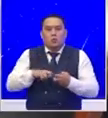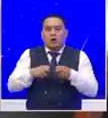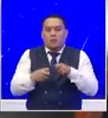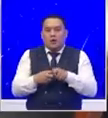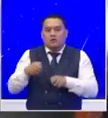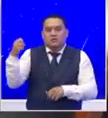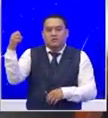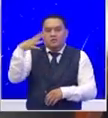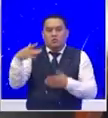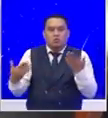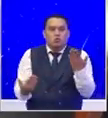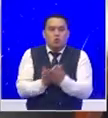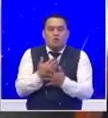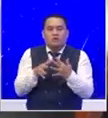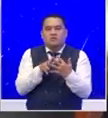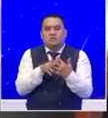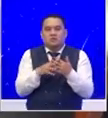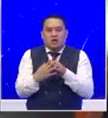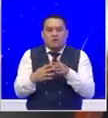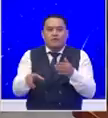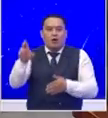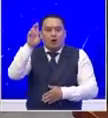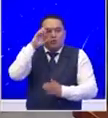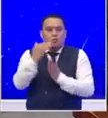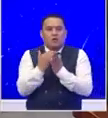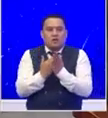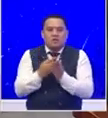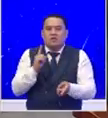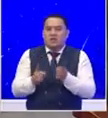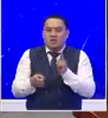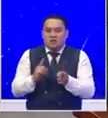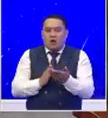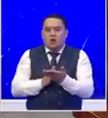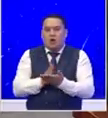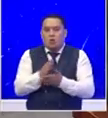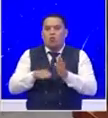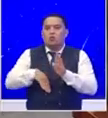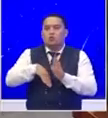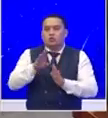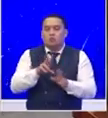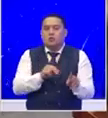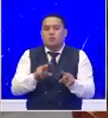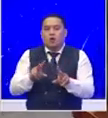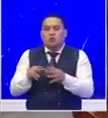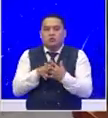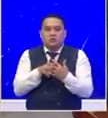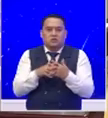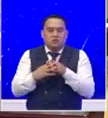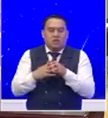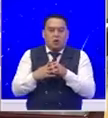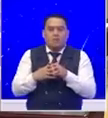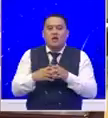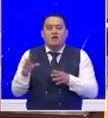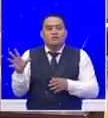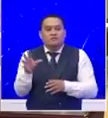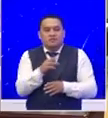с освещением нового района села. Государство реализует программы, действительно направленные на улучшение благосостояния сельского населения.